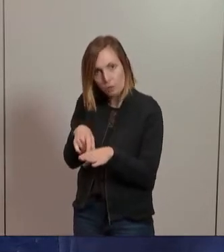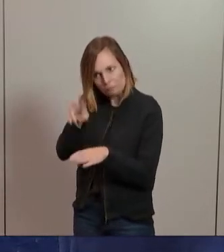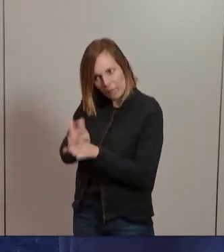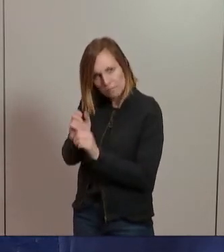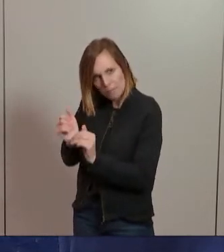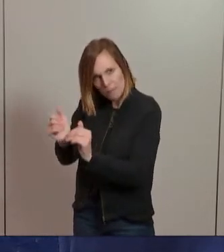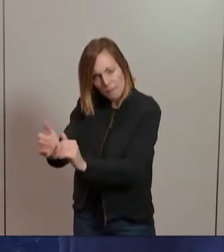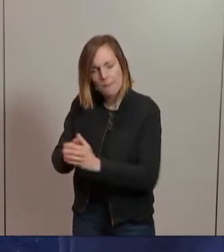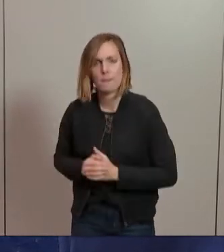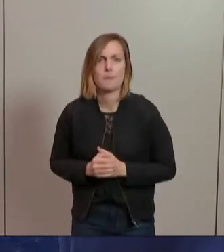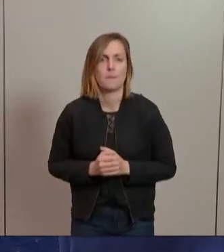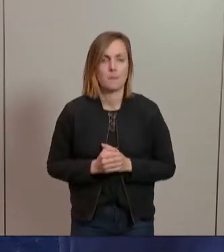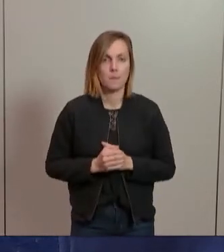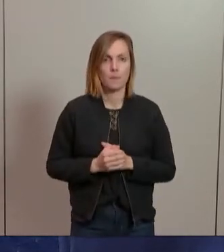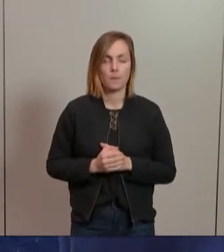cause.